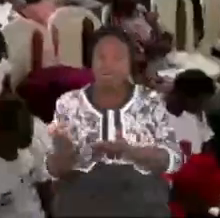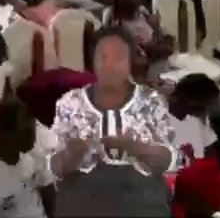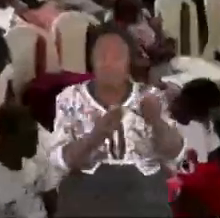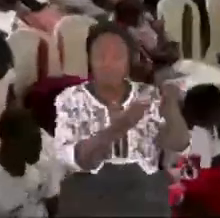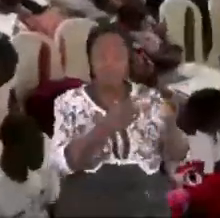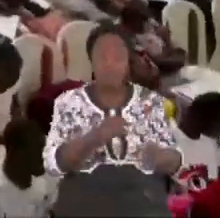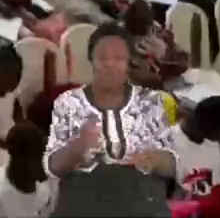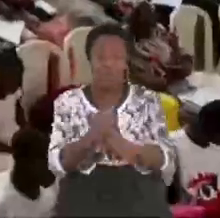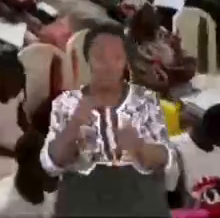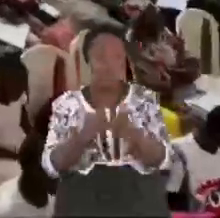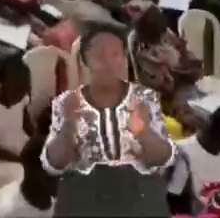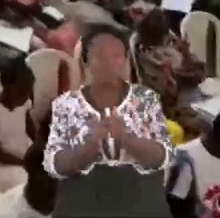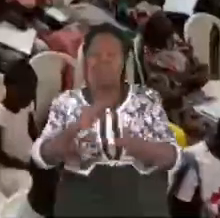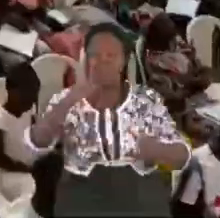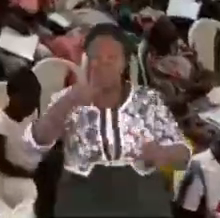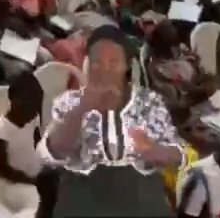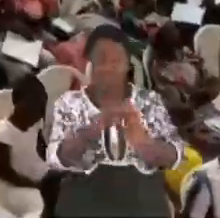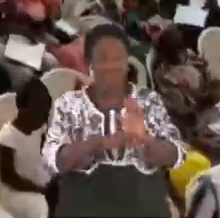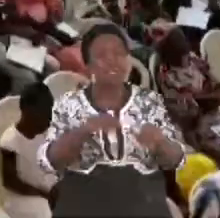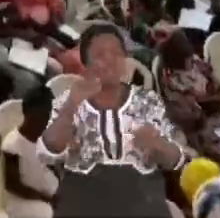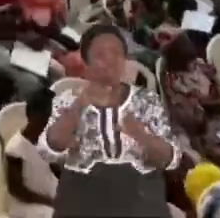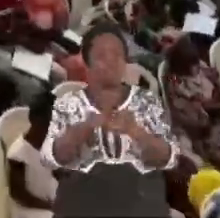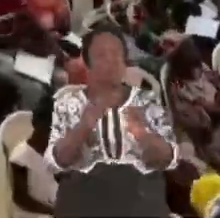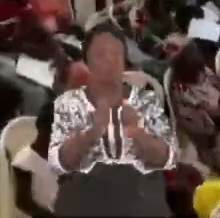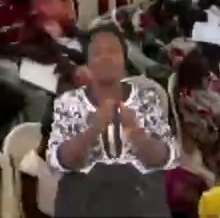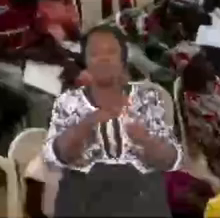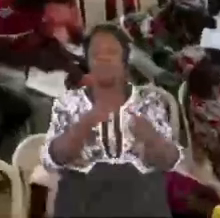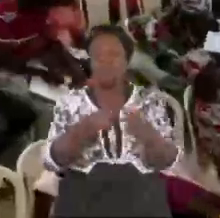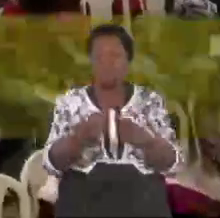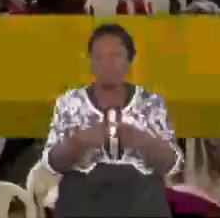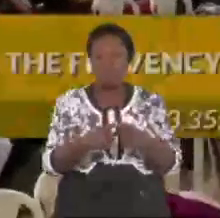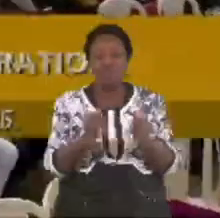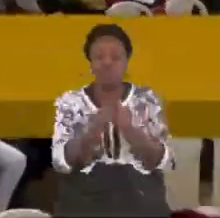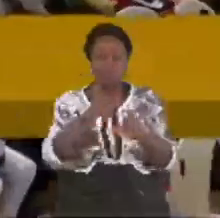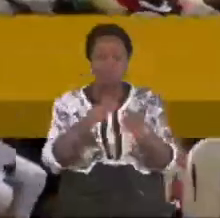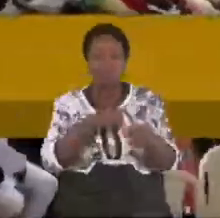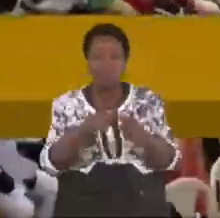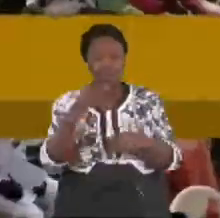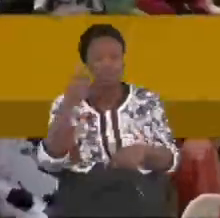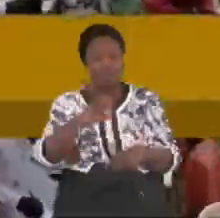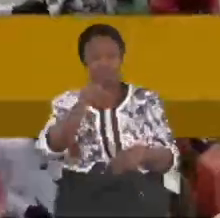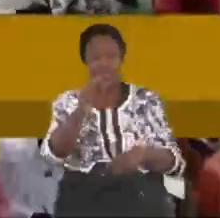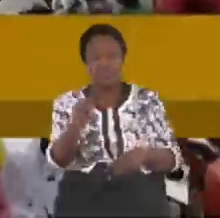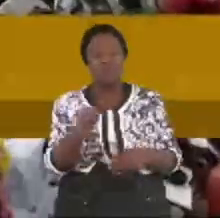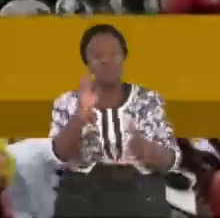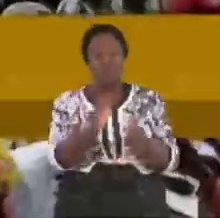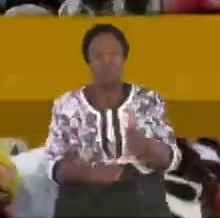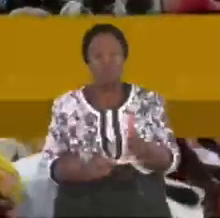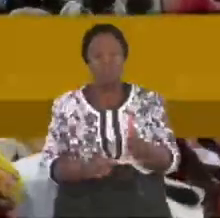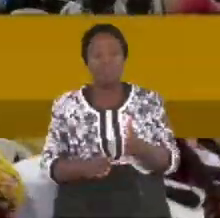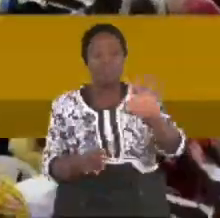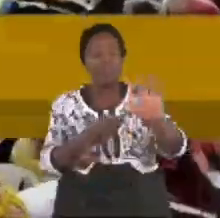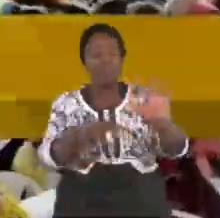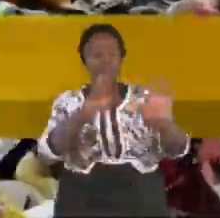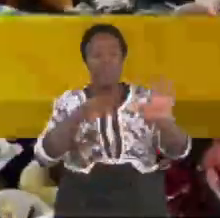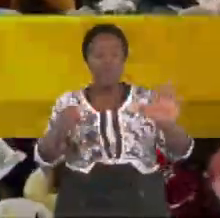nous devons le porter avec la ferveur qui est en nous. En Jean au chapitre 5, verset 33. Jean